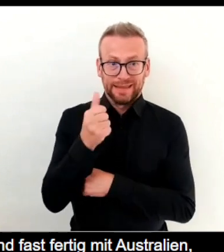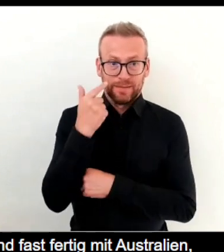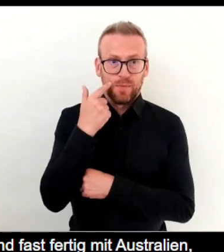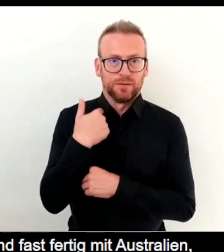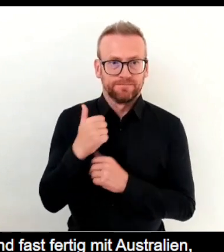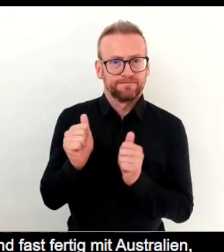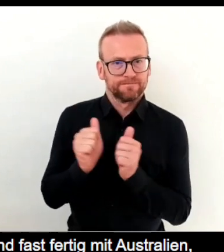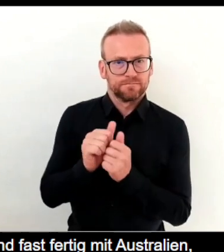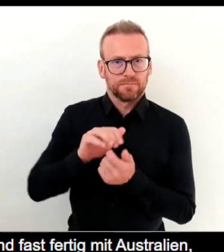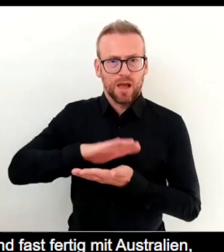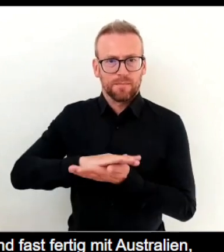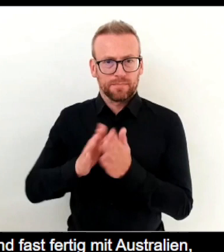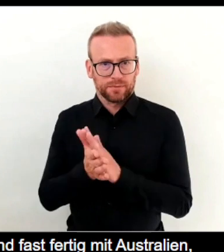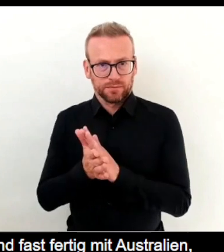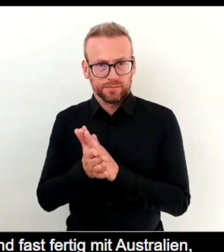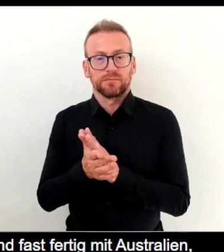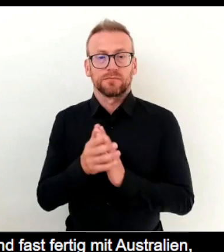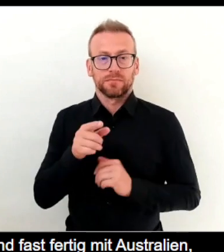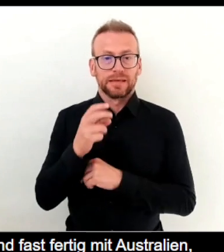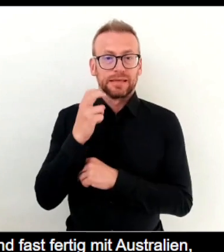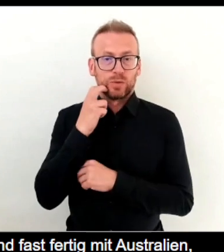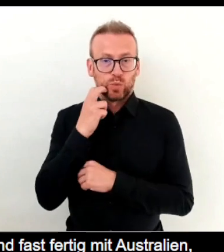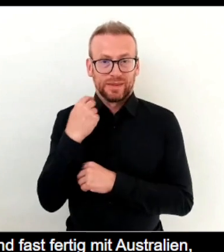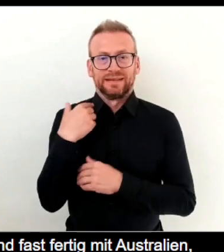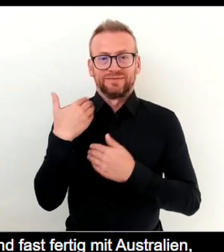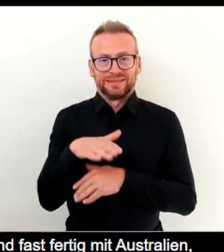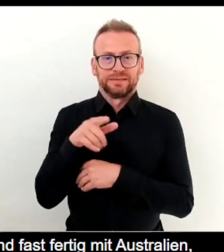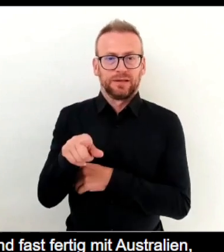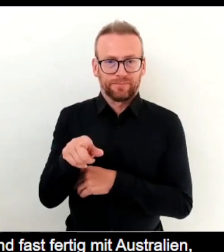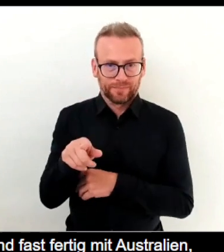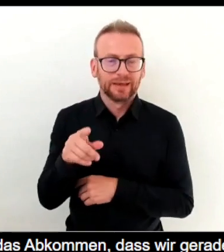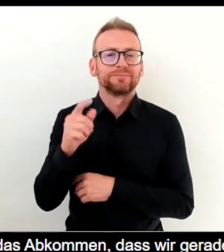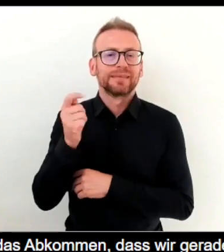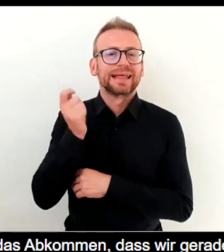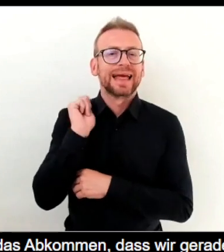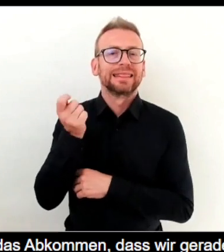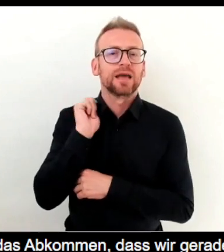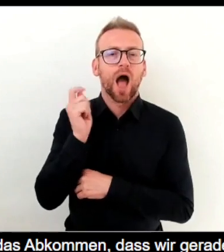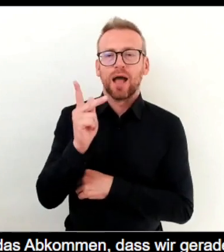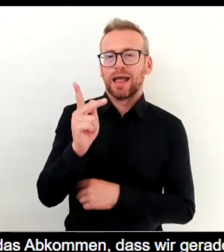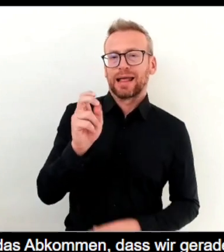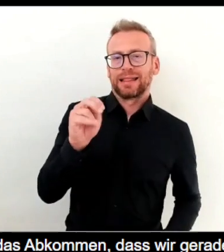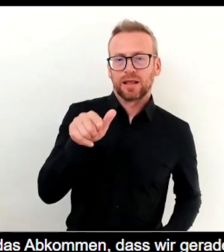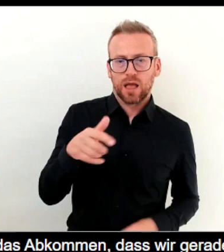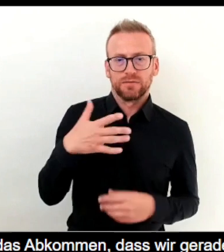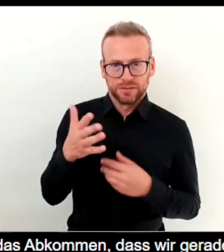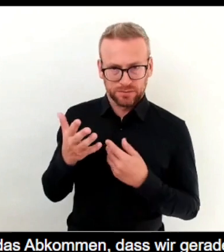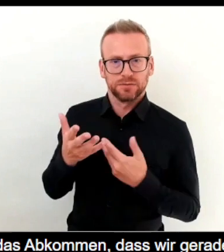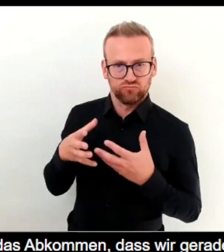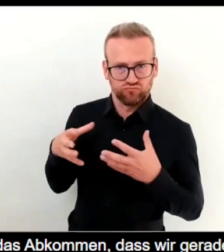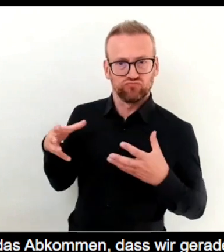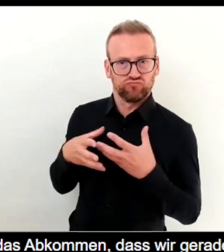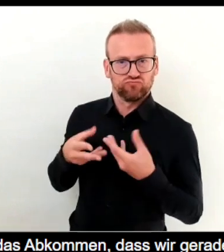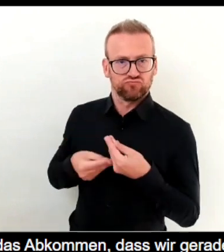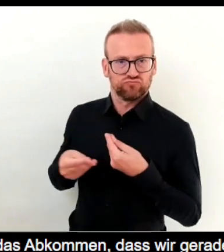aus Bayern, mit gemeinsamen Anstrengungen Europas Marktführerschaft bei den sauberen Technologien zu